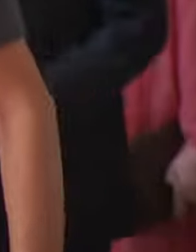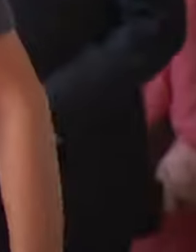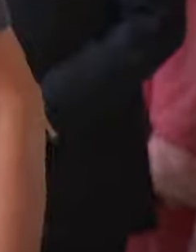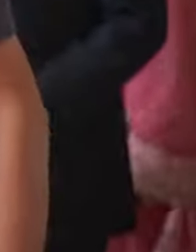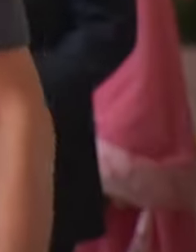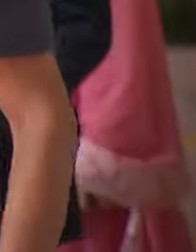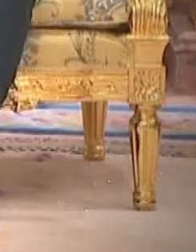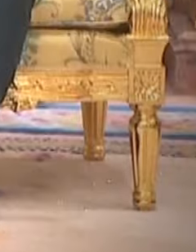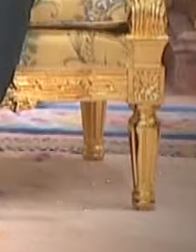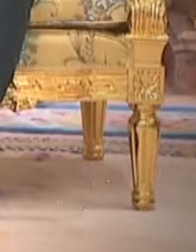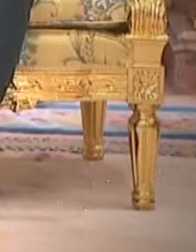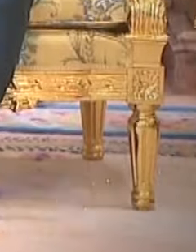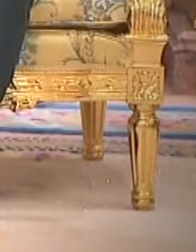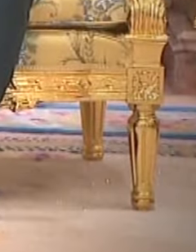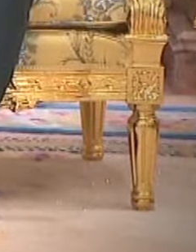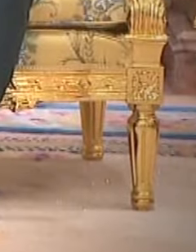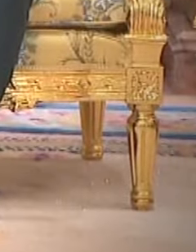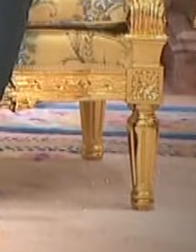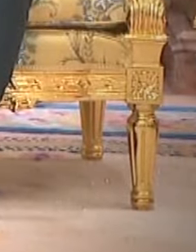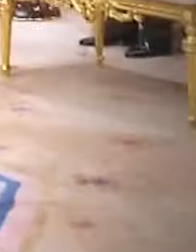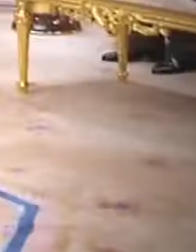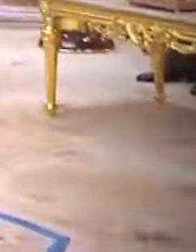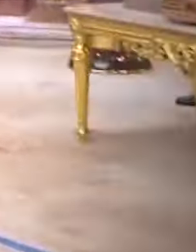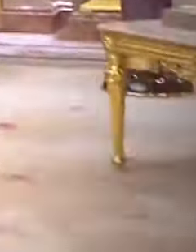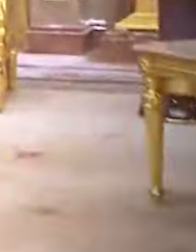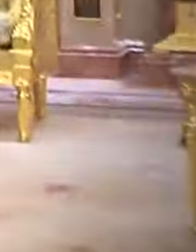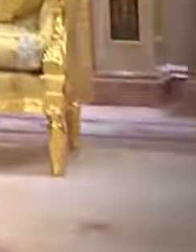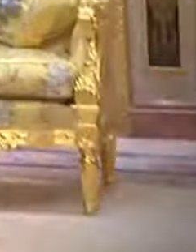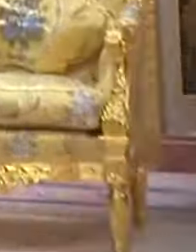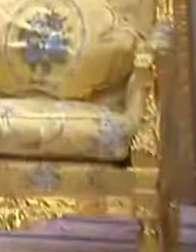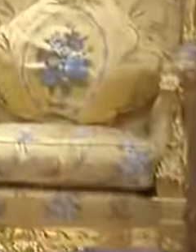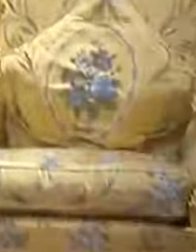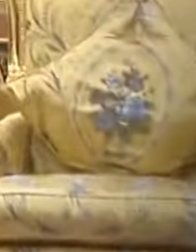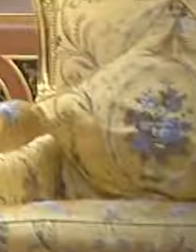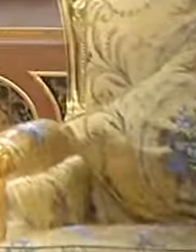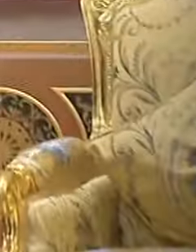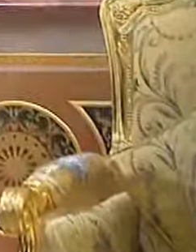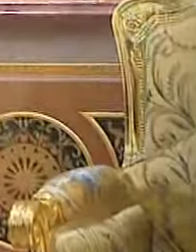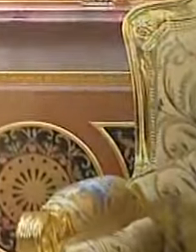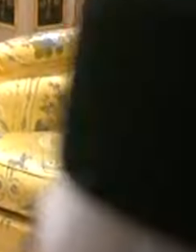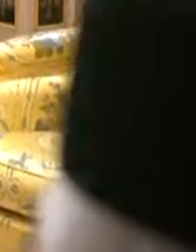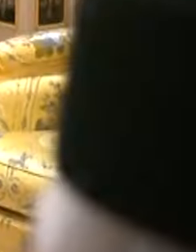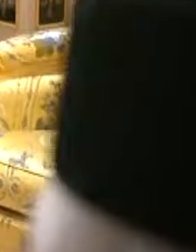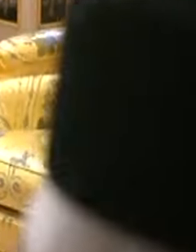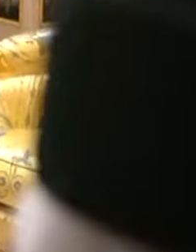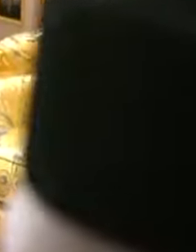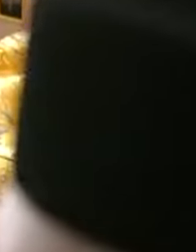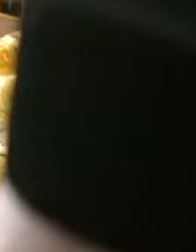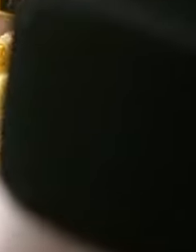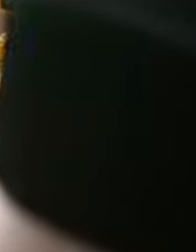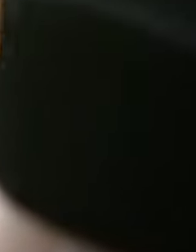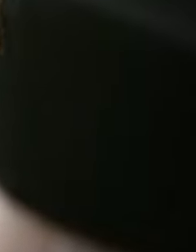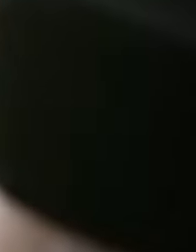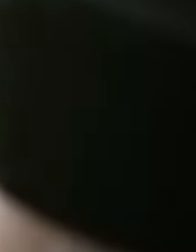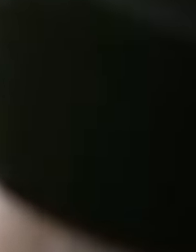sendiri oleh Kebawah Duli Yang Maha Mulia Seri Paduka Baginda Yang di-Pertuan Agong Sultan Ibrahim ke hadapan Majlis Kebawah Duli Yang